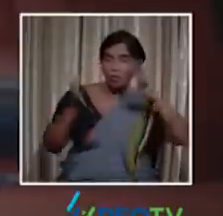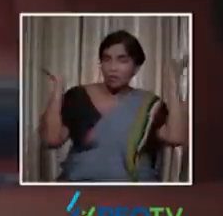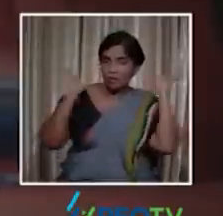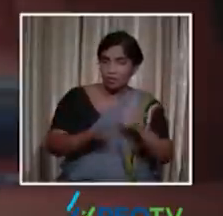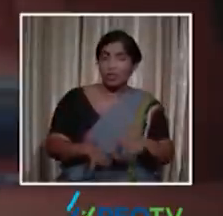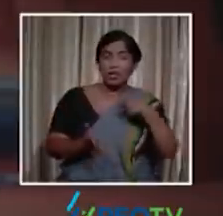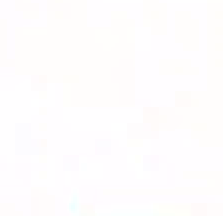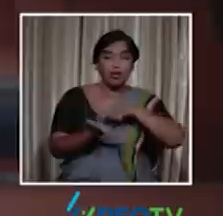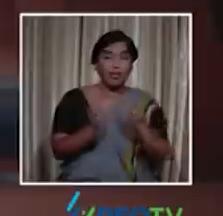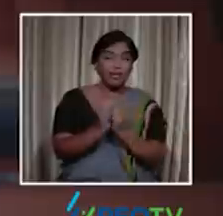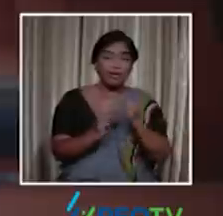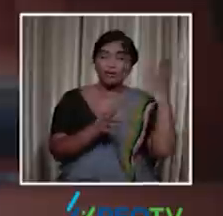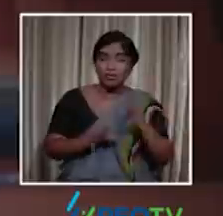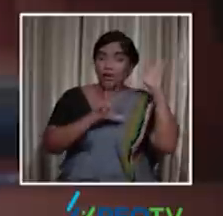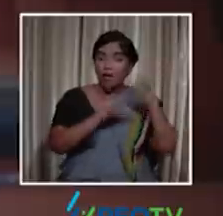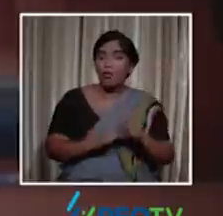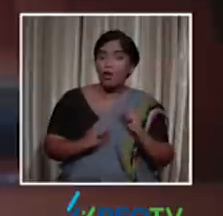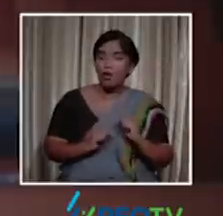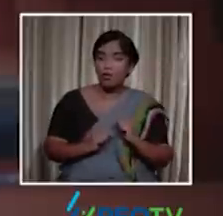नगर